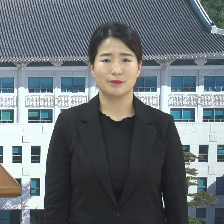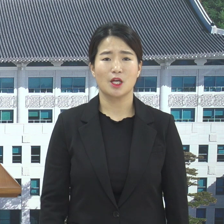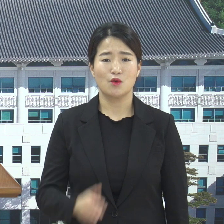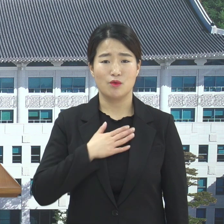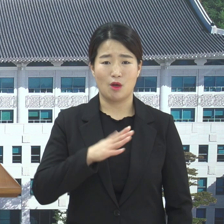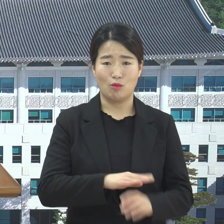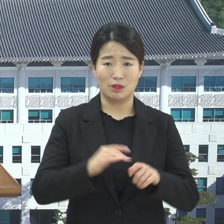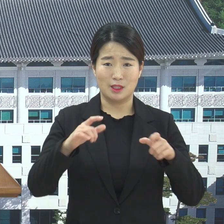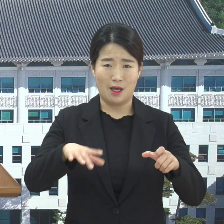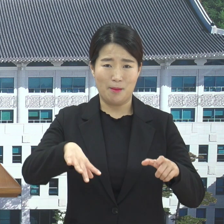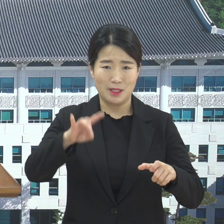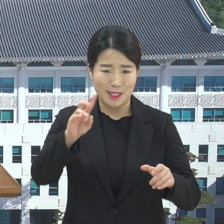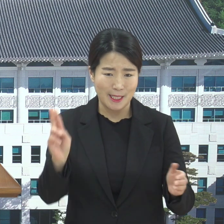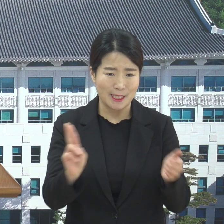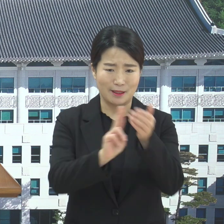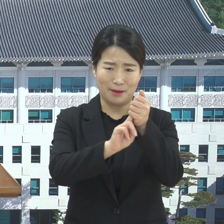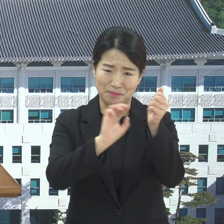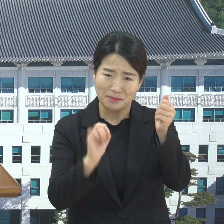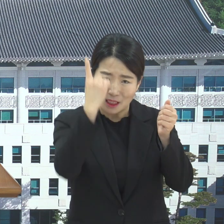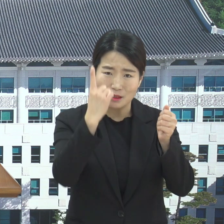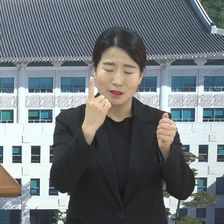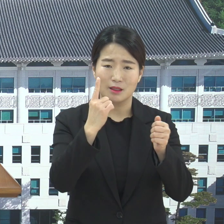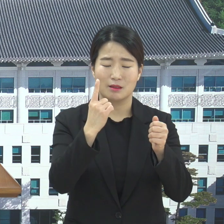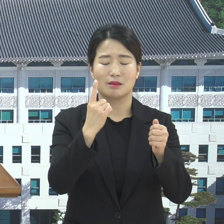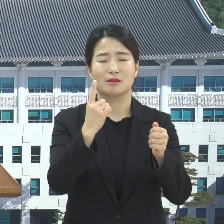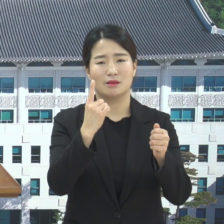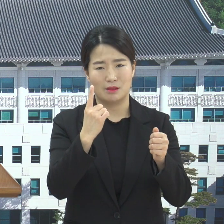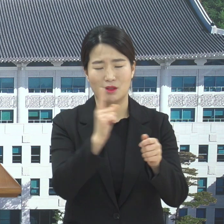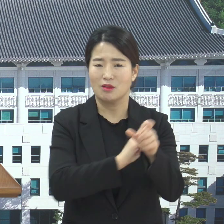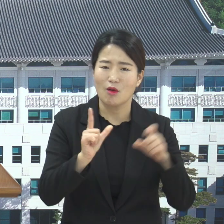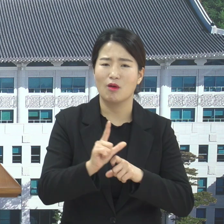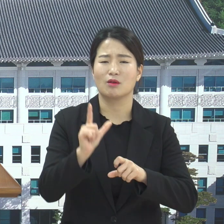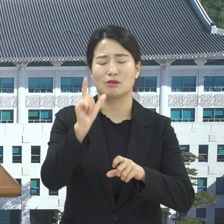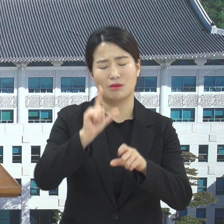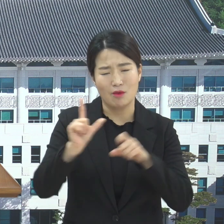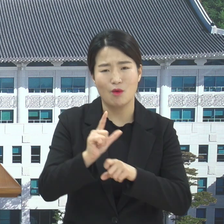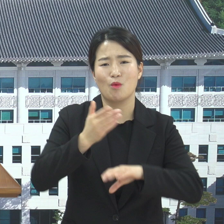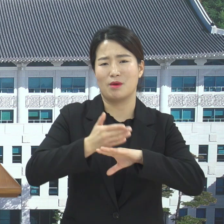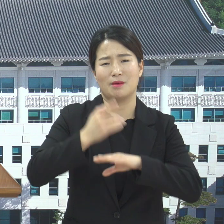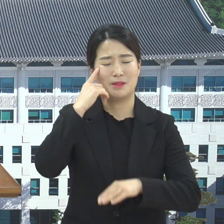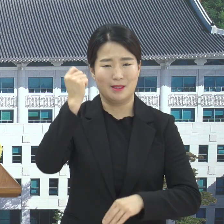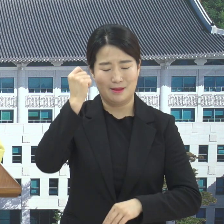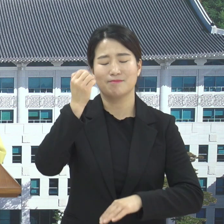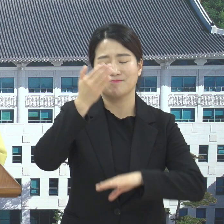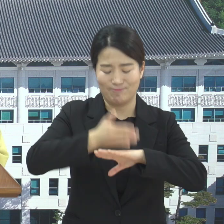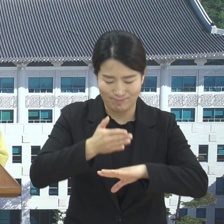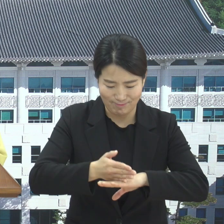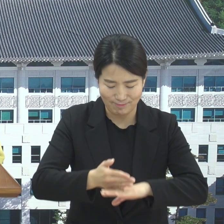우리 경북에서부터 시작해 주셨으면 더욱 고맙겠습니다. 감사드립니다.